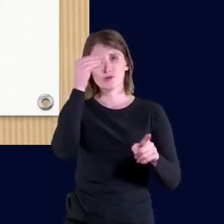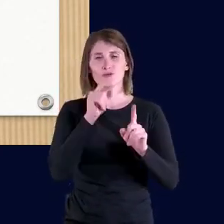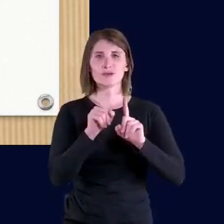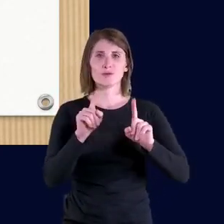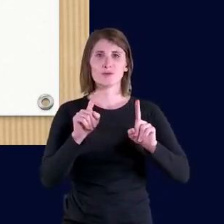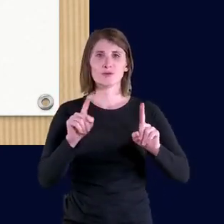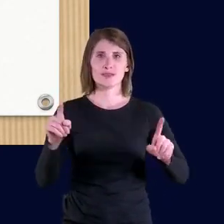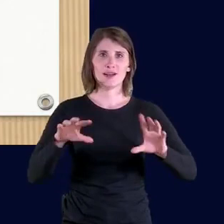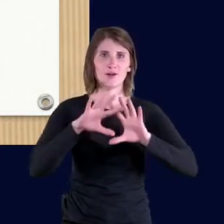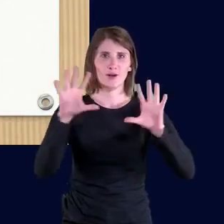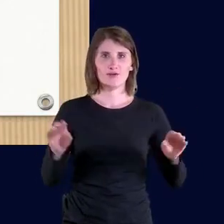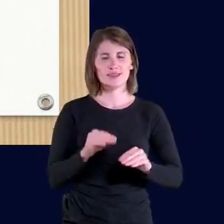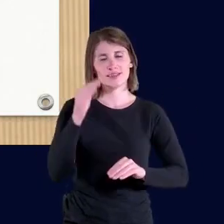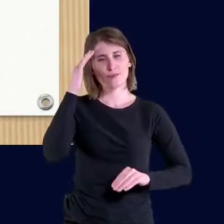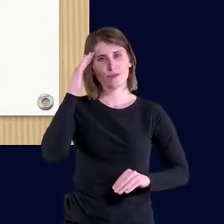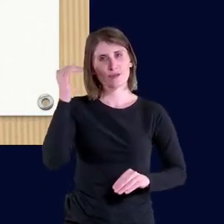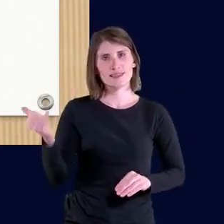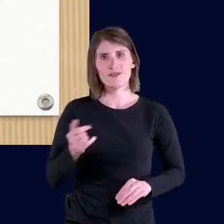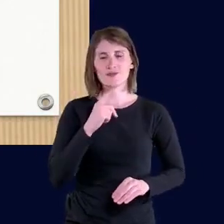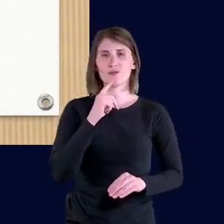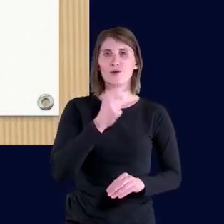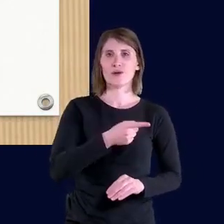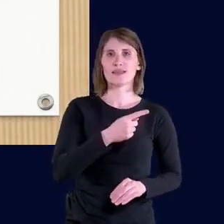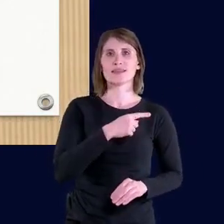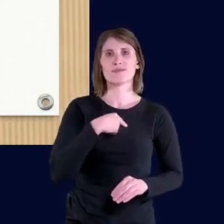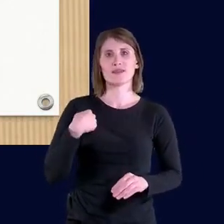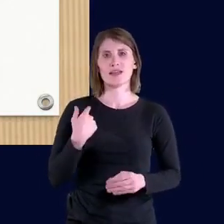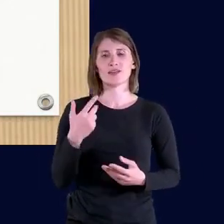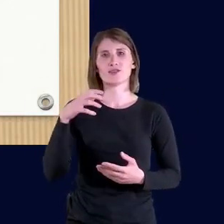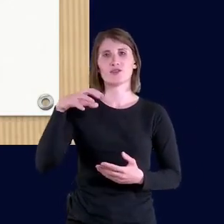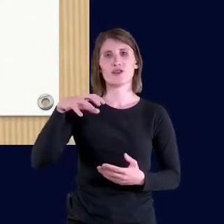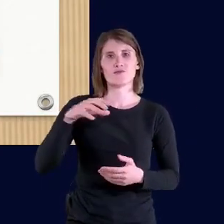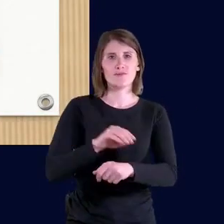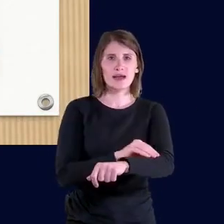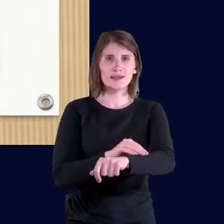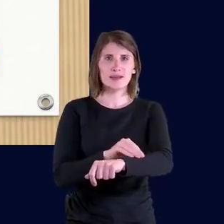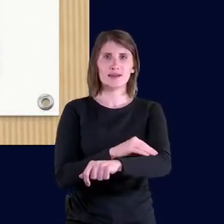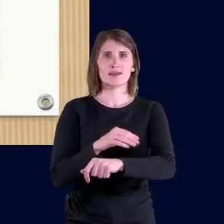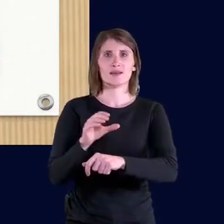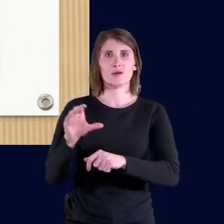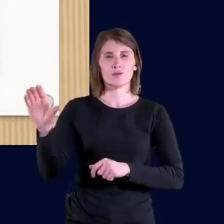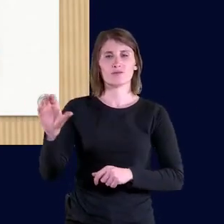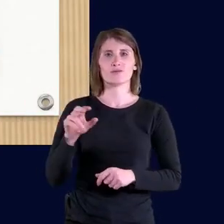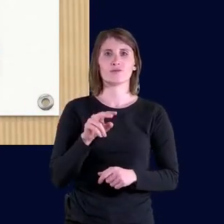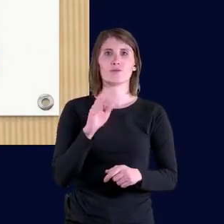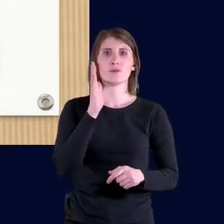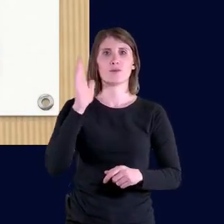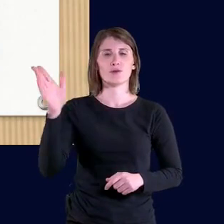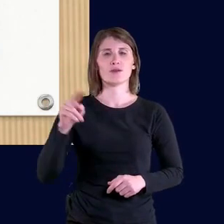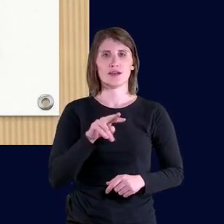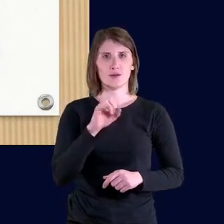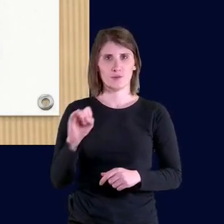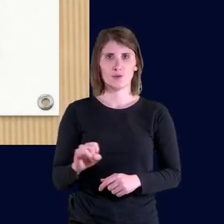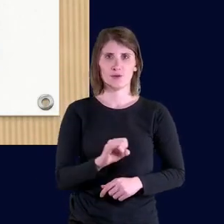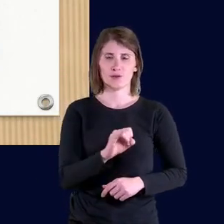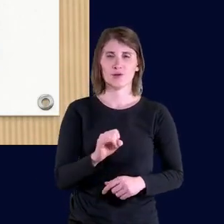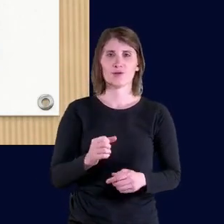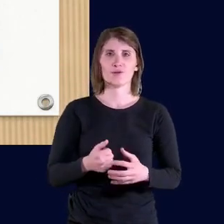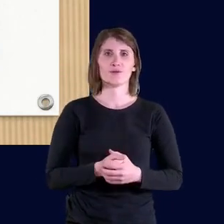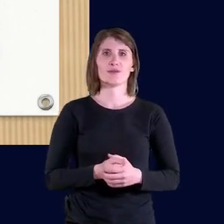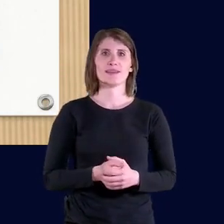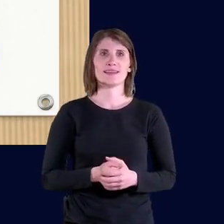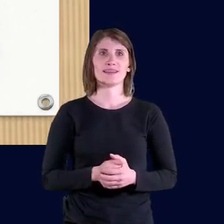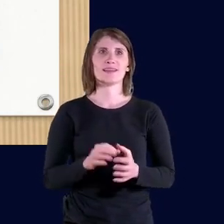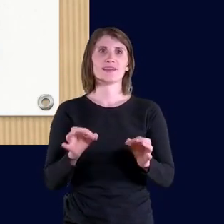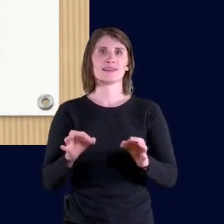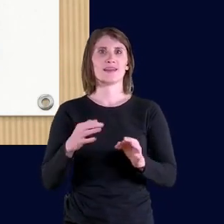wszystkim Zawsze polecam korzystanie z naszych zbiorów jeżeli chodzi o Jagiellońska Biblioteka Cyfrowa w tym